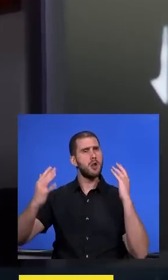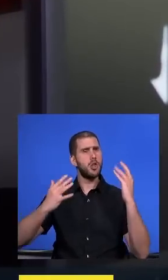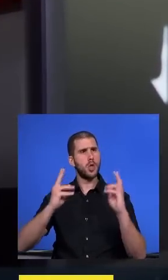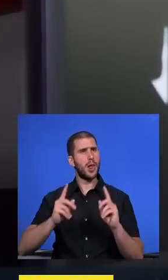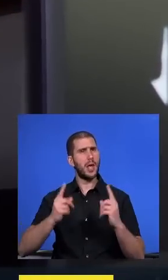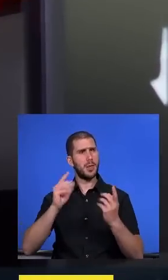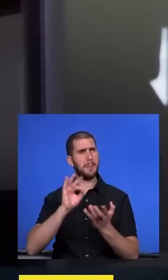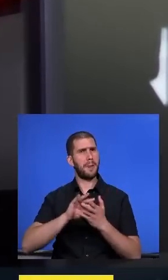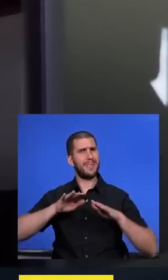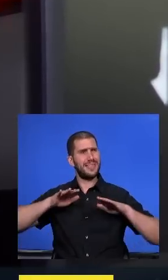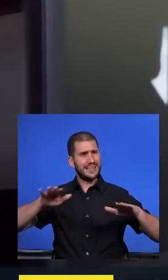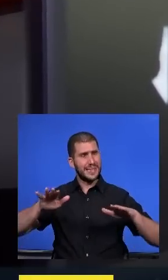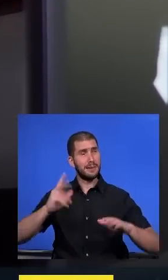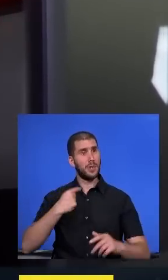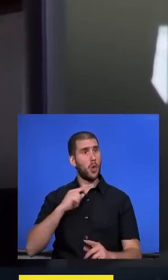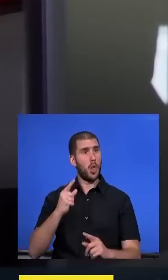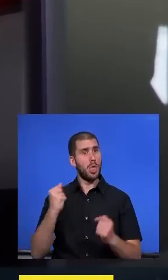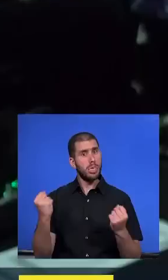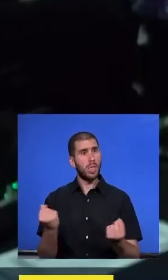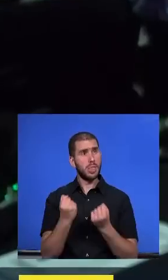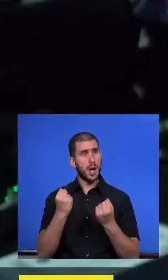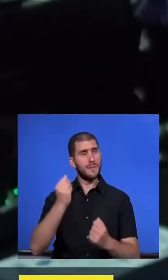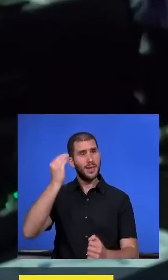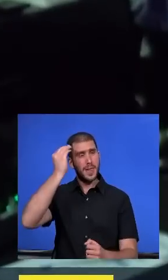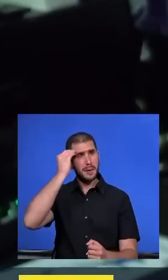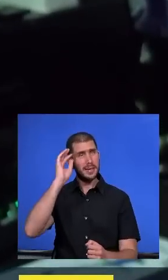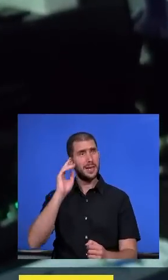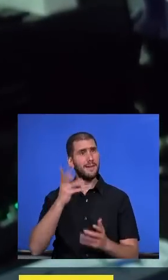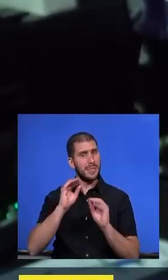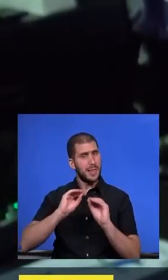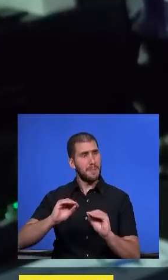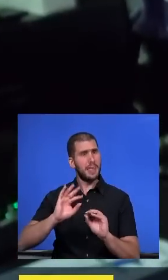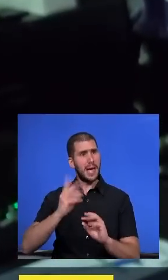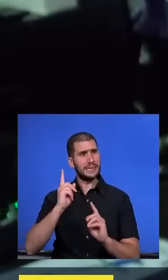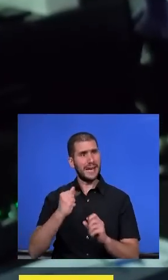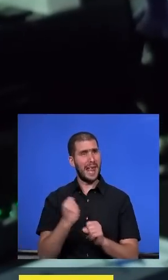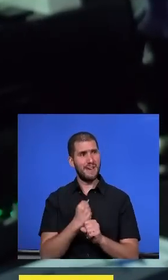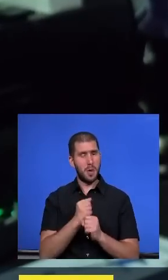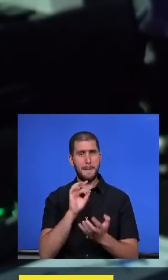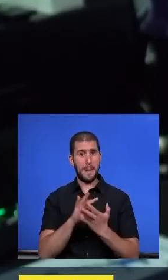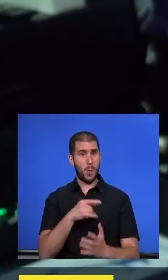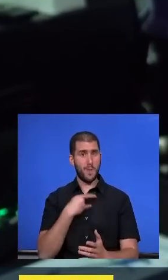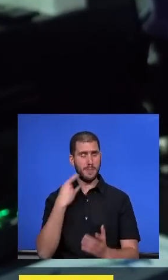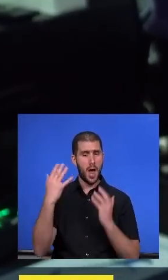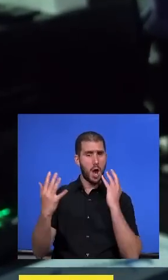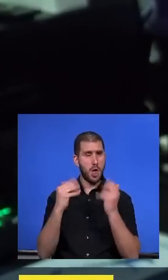לקרות בזמן טיסה, ואם אנחנו לא נתרגל ונלמד איך צריך לפעול כשחווים את האשליות או